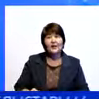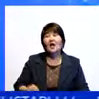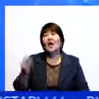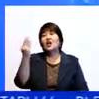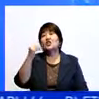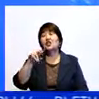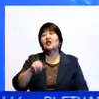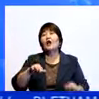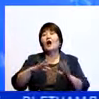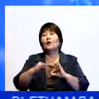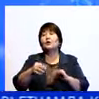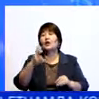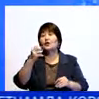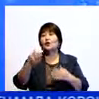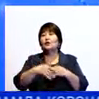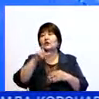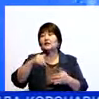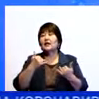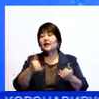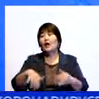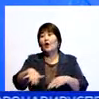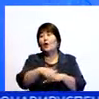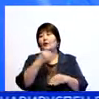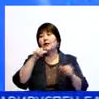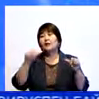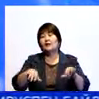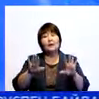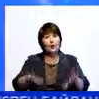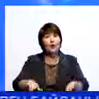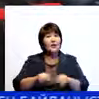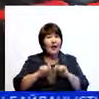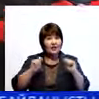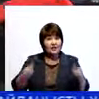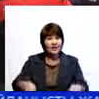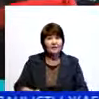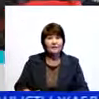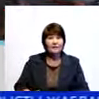Шиелі ауданының орталығында 200 кісіге лайықталған қоғамдық тамақтану орны ашылды.